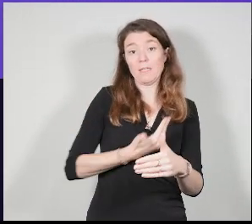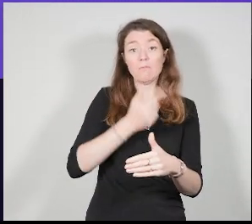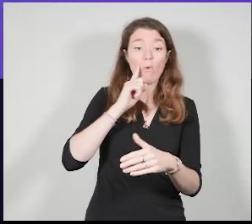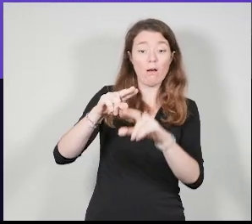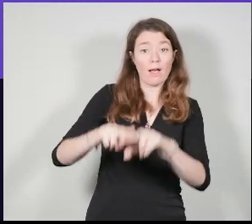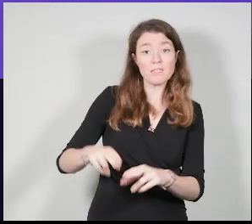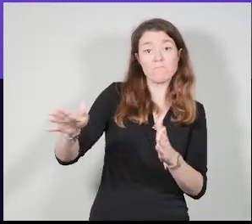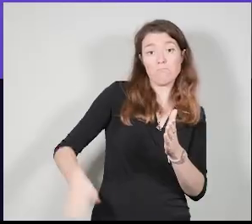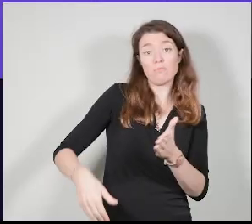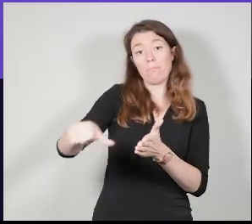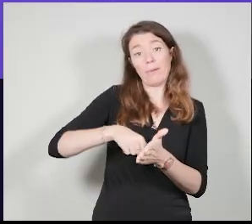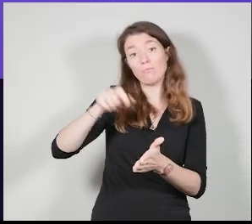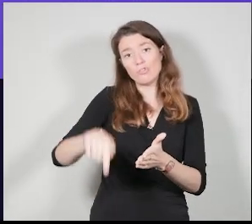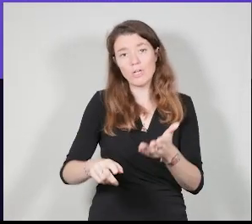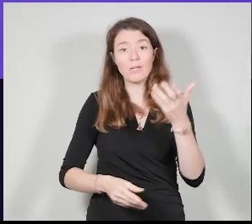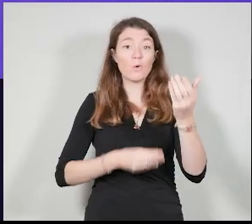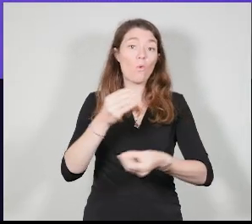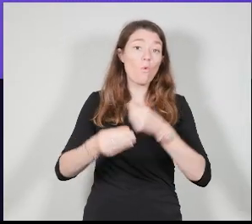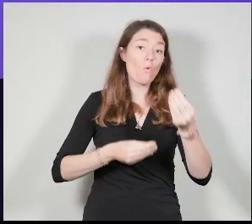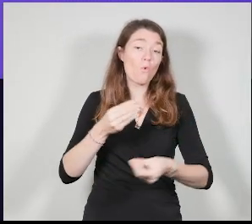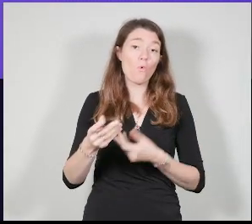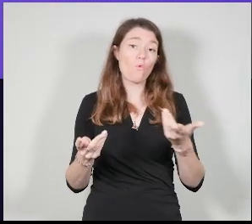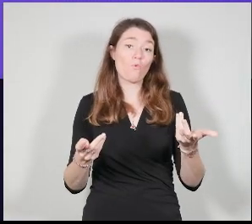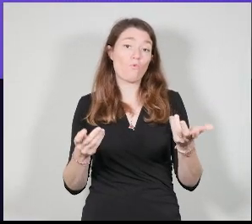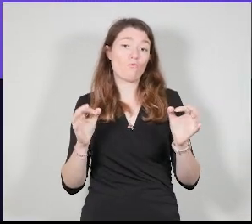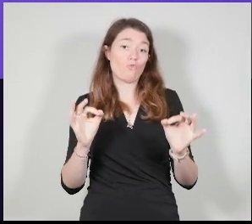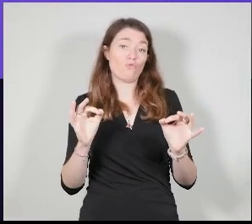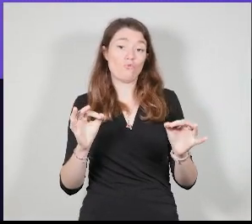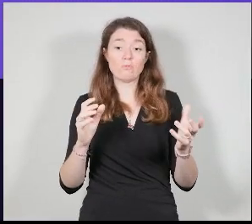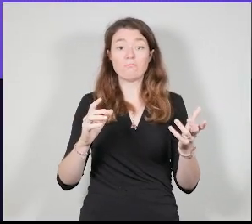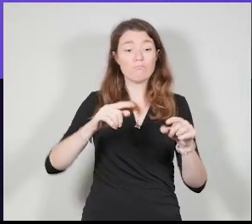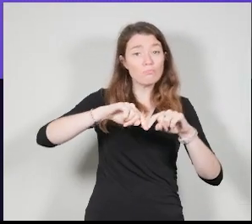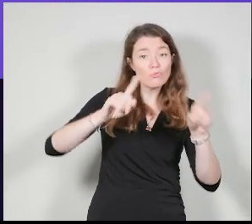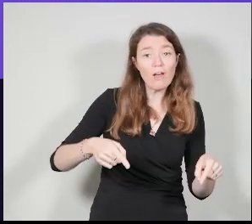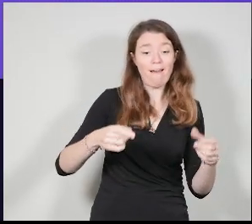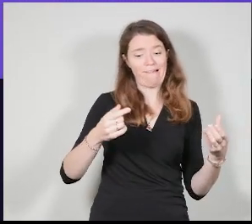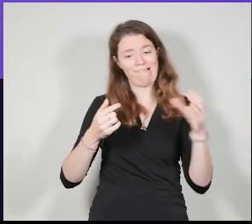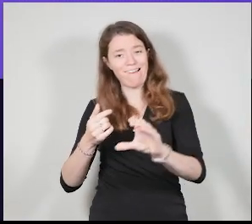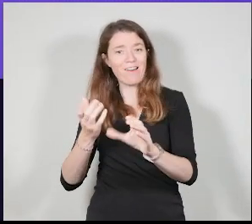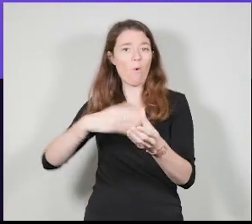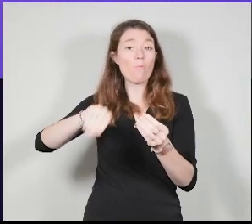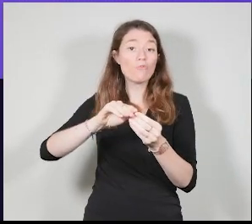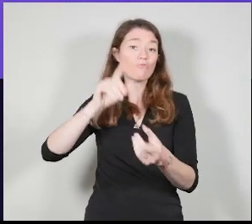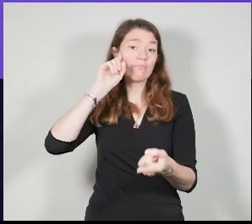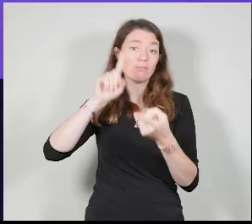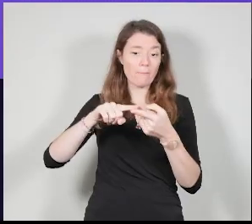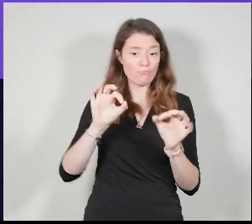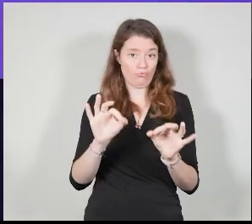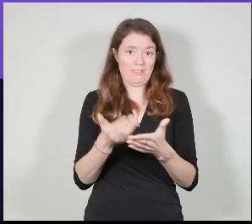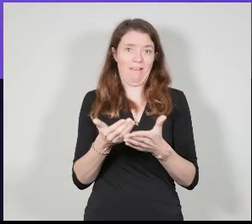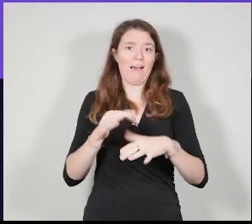charge extralégal, soit en réalité, tous les fonds qu'on met en plus justement pour